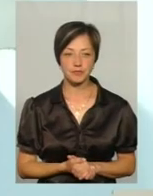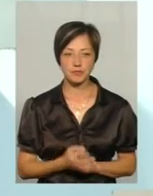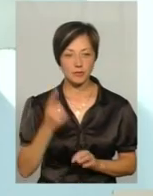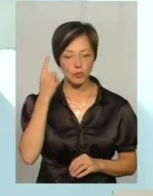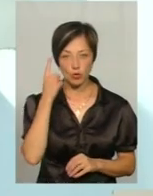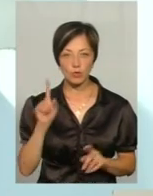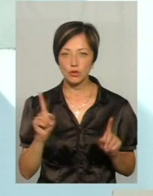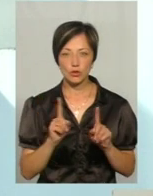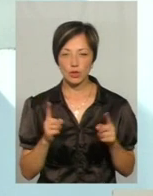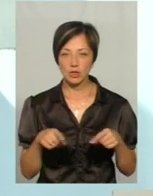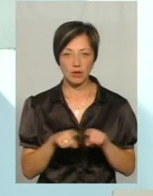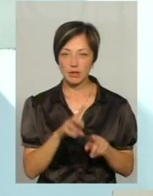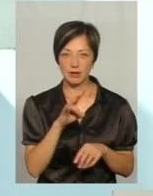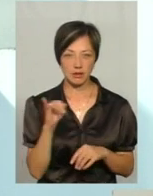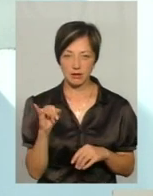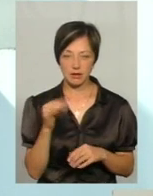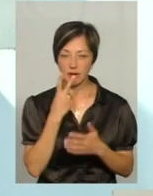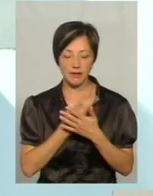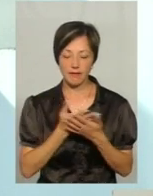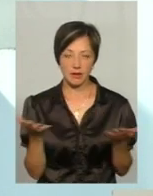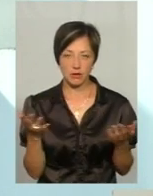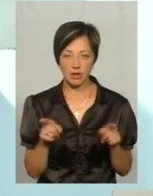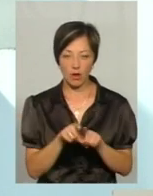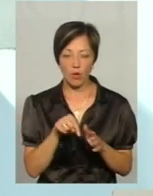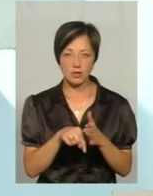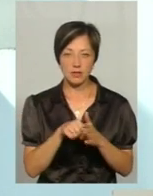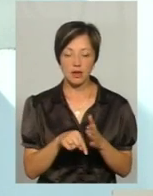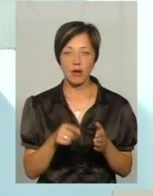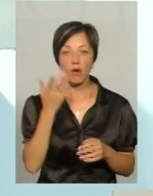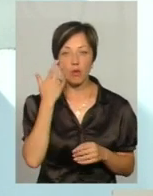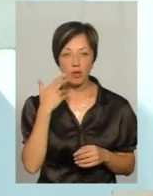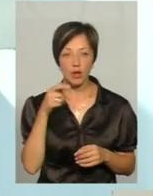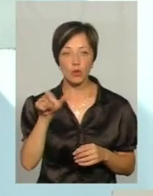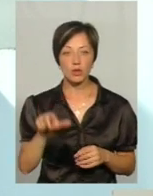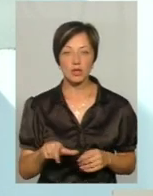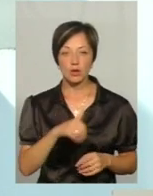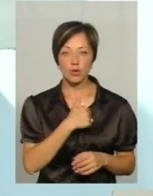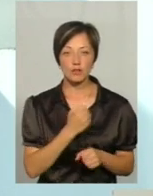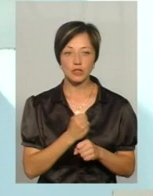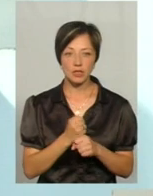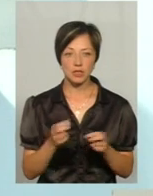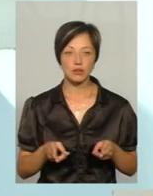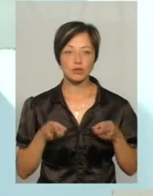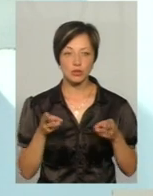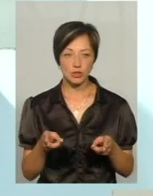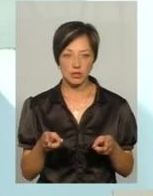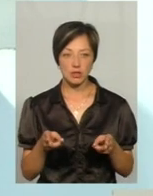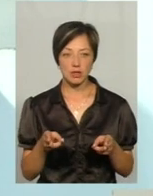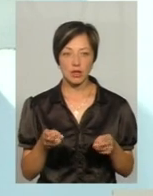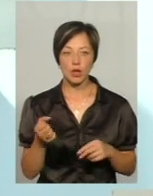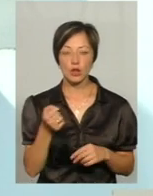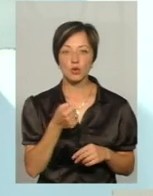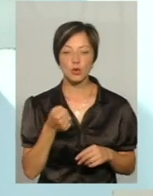Думаю, що, напевне, також ні. Розумієте, коли людина хоче вчинити злочин, Вона